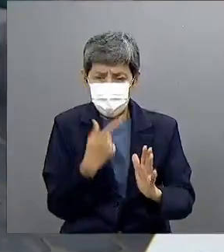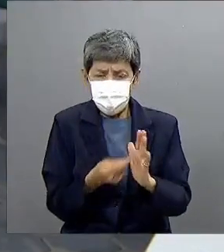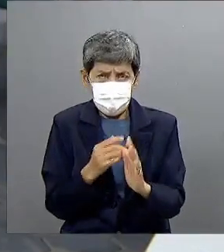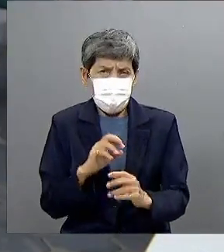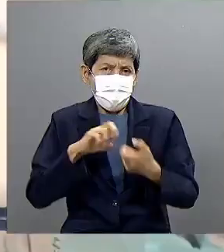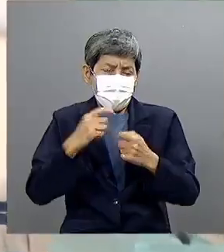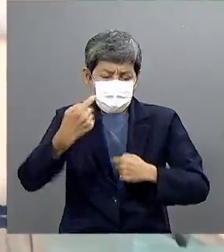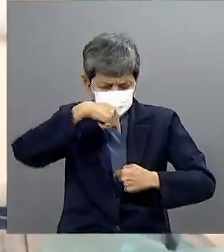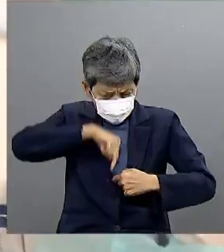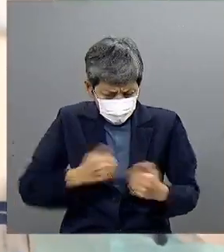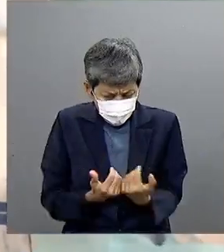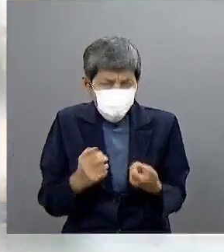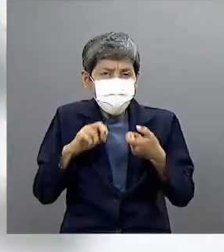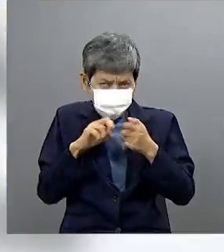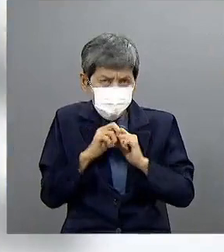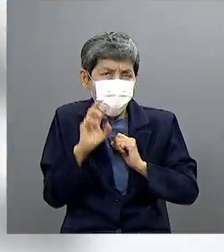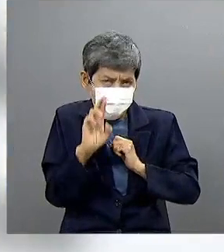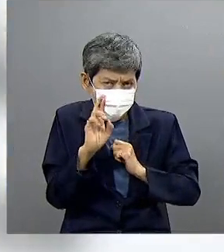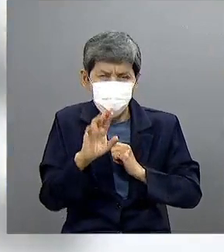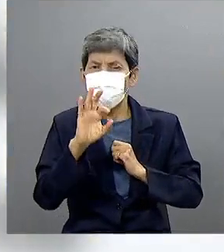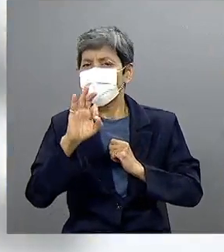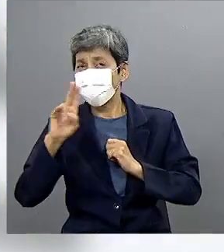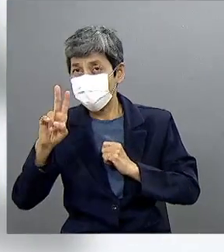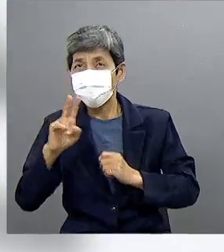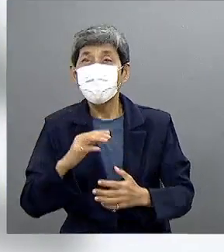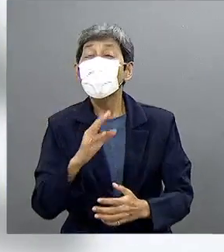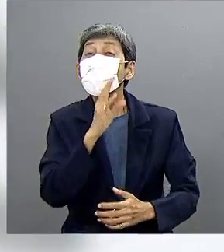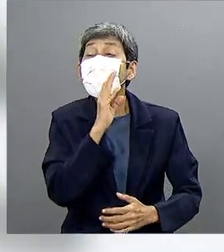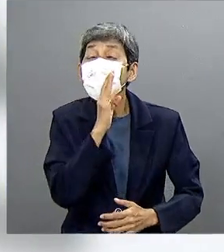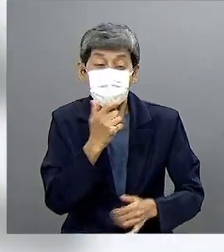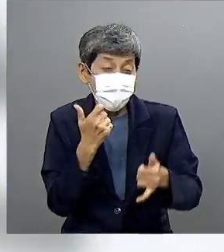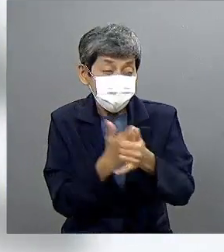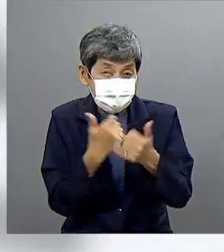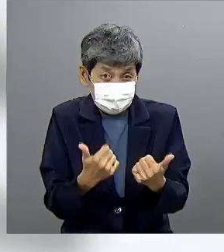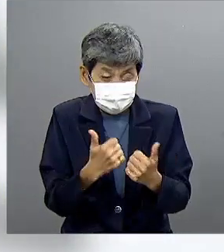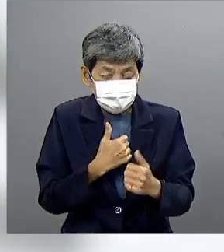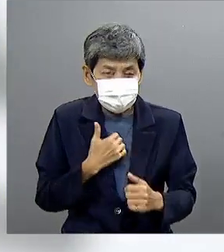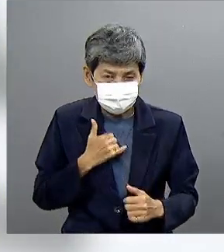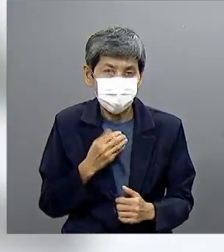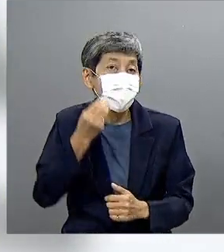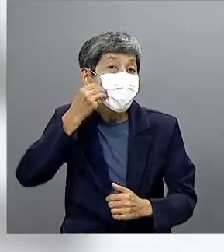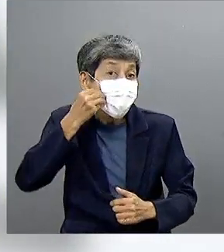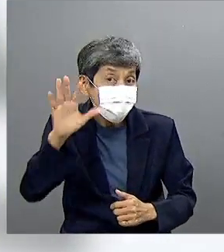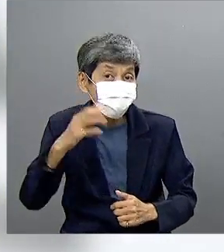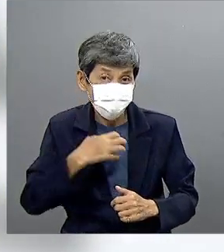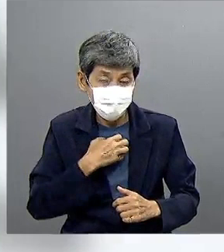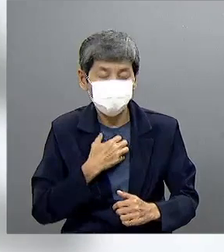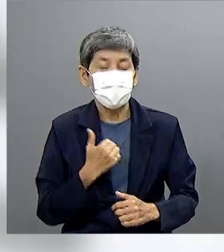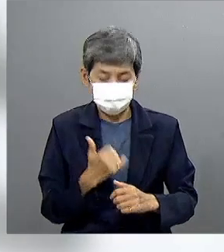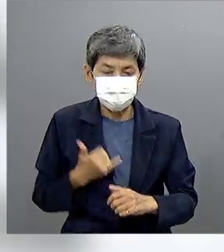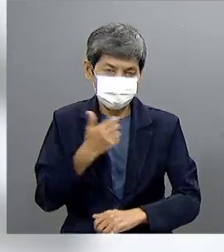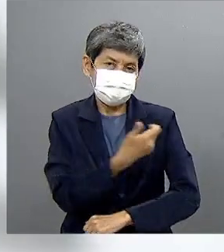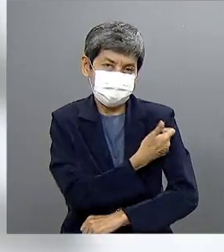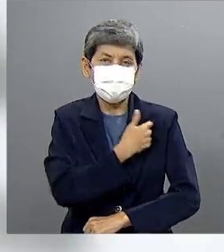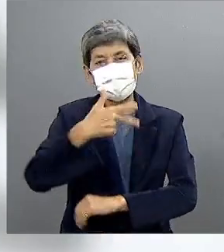ครรภ์ได้ค่ะส่วนใครที่หาที่ฉีดวัคซีนอยู่ก่อนที่จะเดินทางกลับภูมิลำเนานะคะก็สามารถเดินทางมาได้ที่ไทย PBS